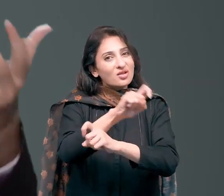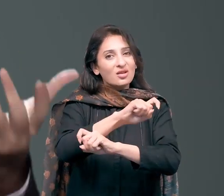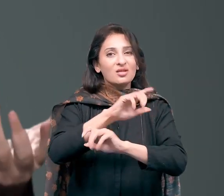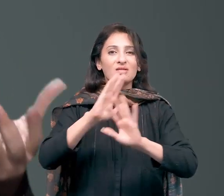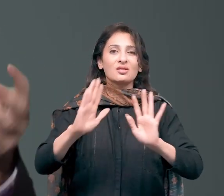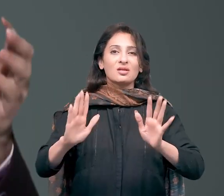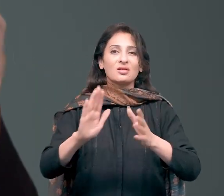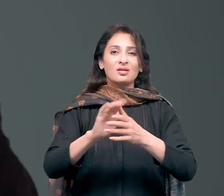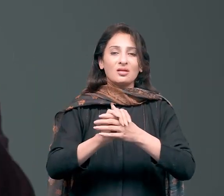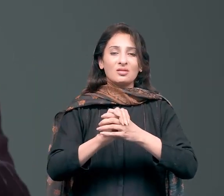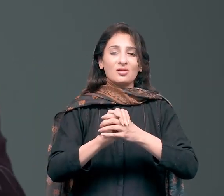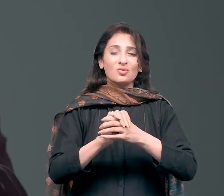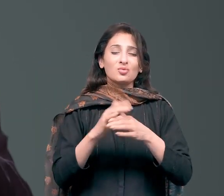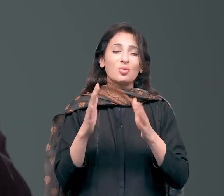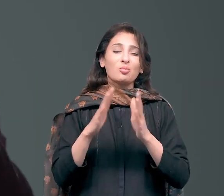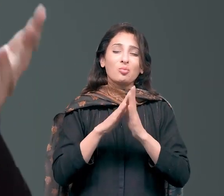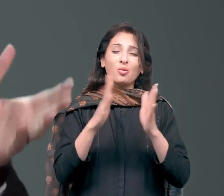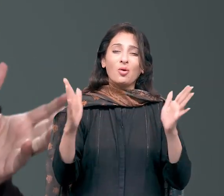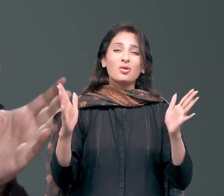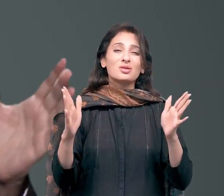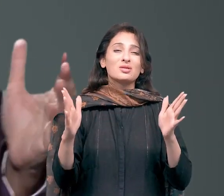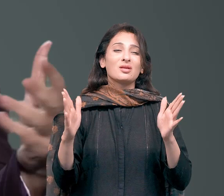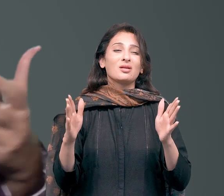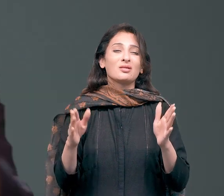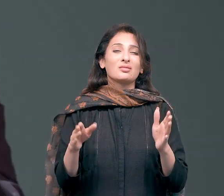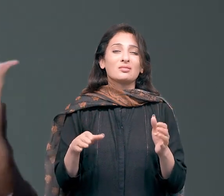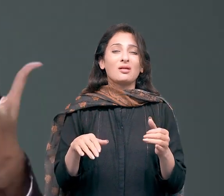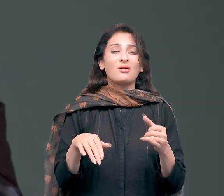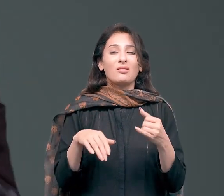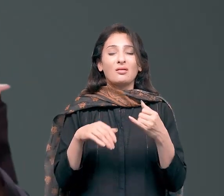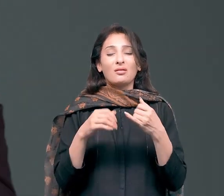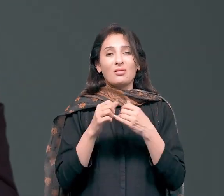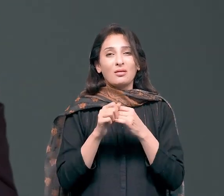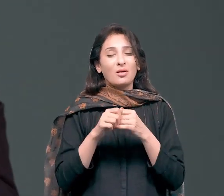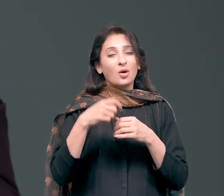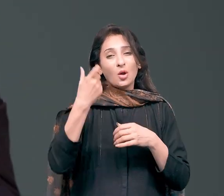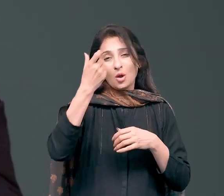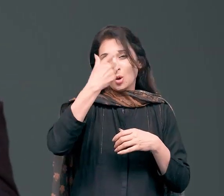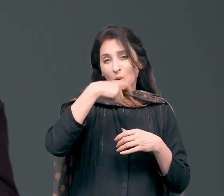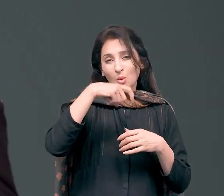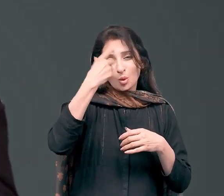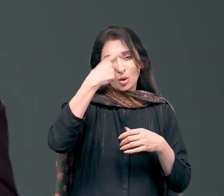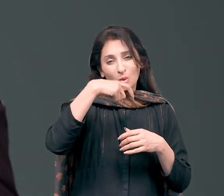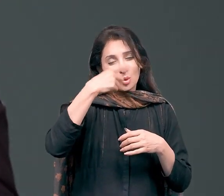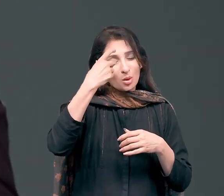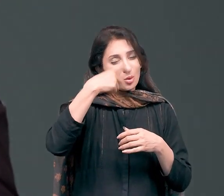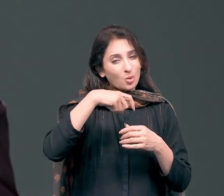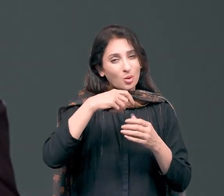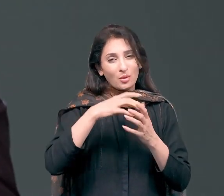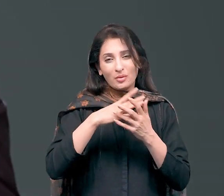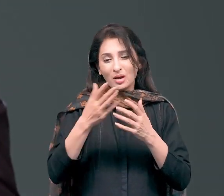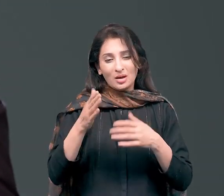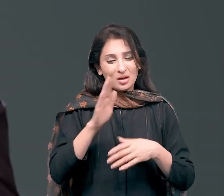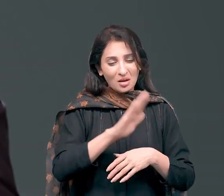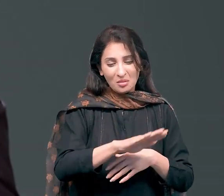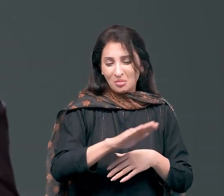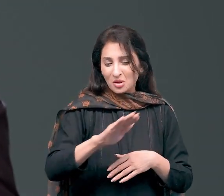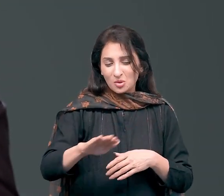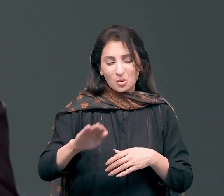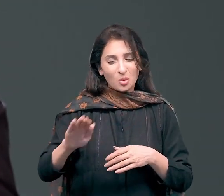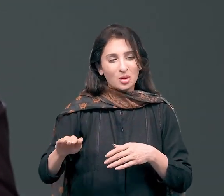جب بنگال میں بھی ہجرت ہوئی ہے مگر کم، مگر اس میں جو بہت ہی تکلیف دہ مناظر تھے، ظاہر